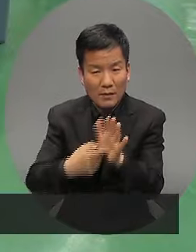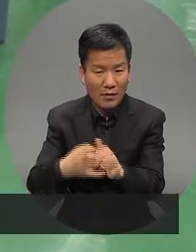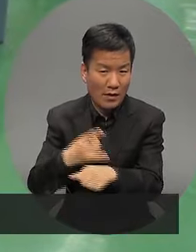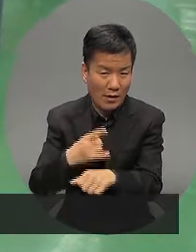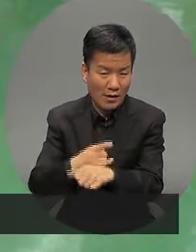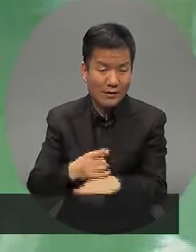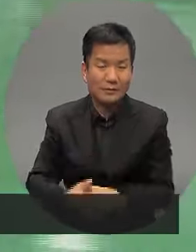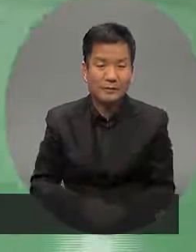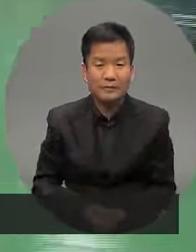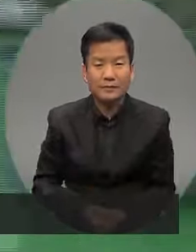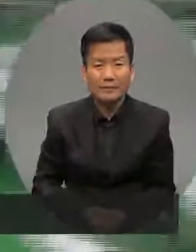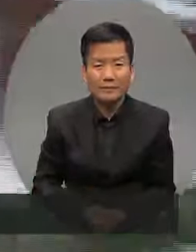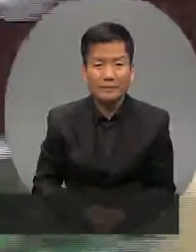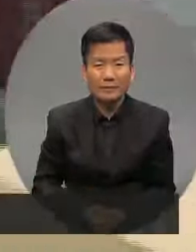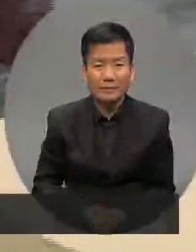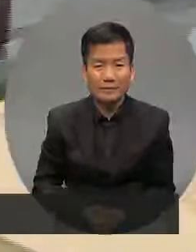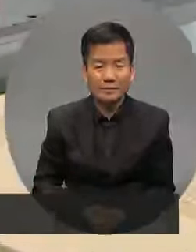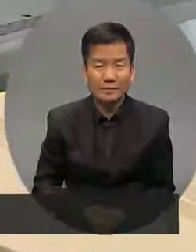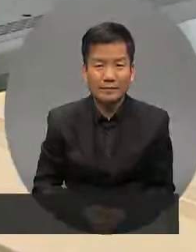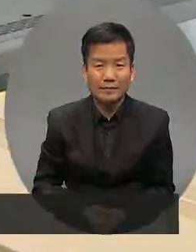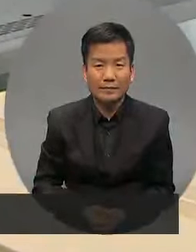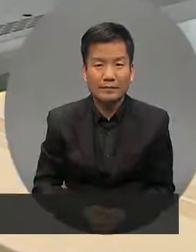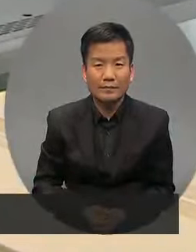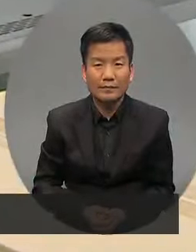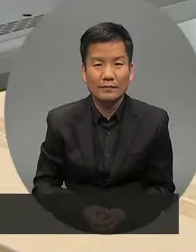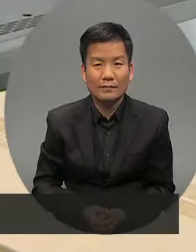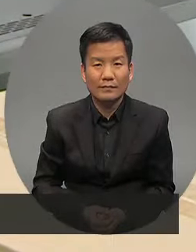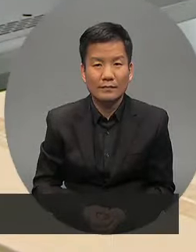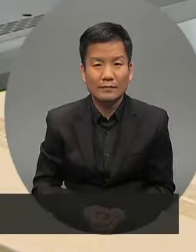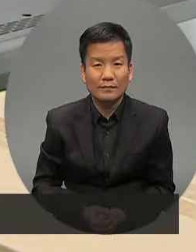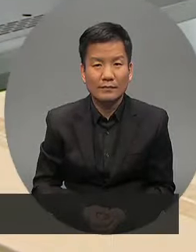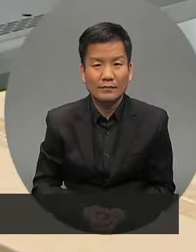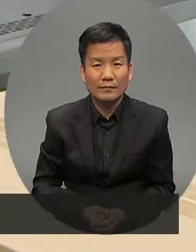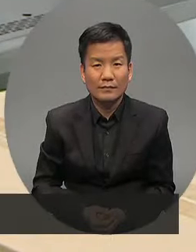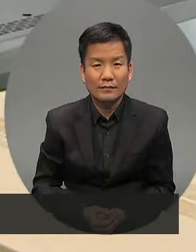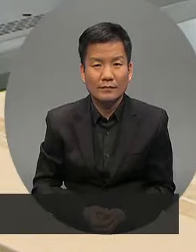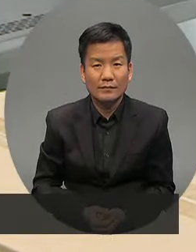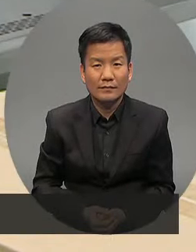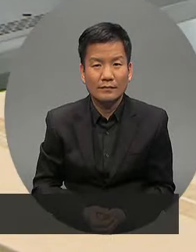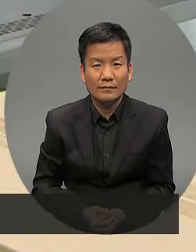알려졌습니다 MBC 뉴스 김입니다 n